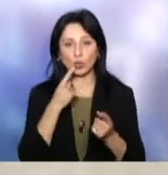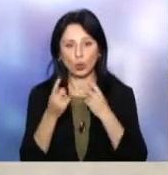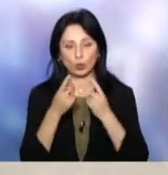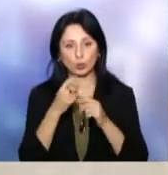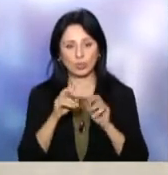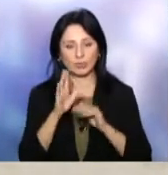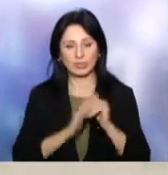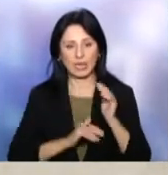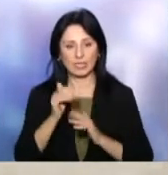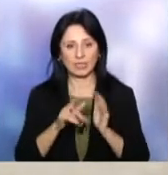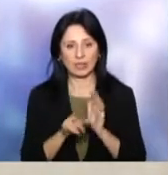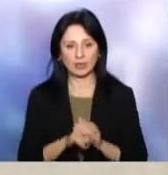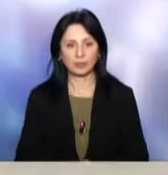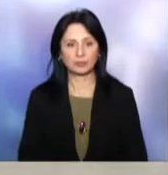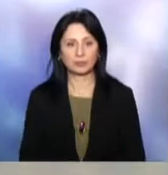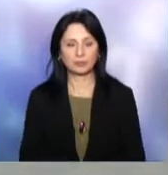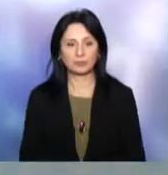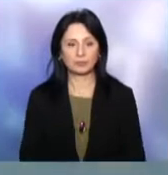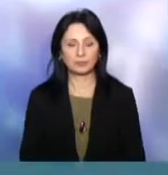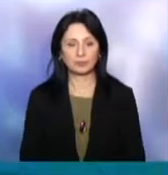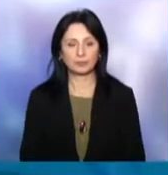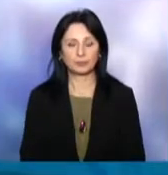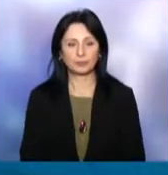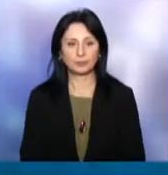კონსულტაცია სპეციალისტთან.